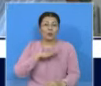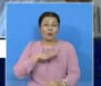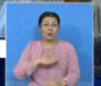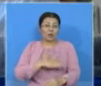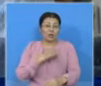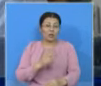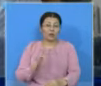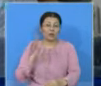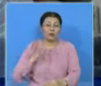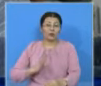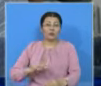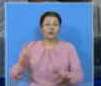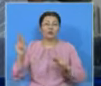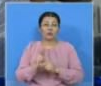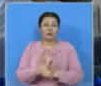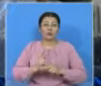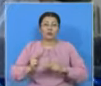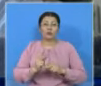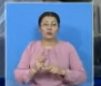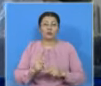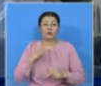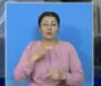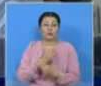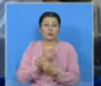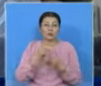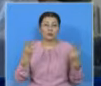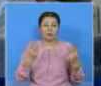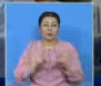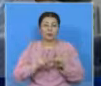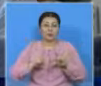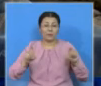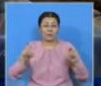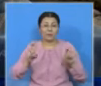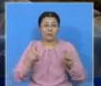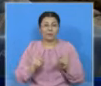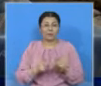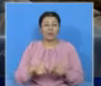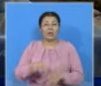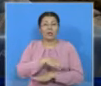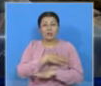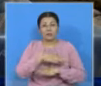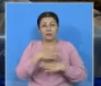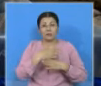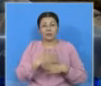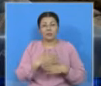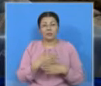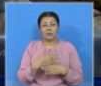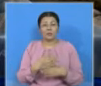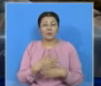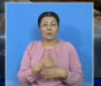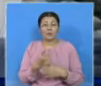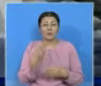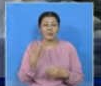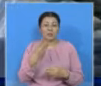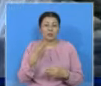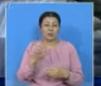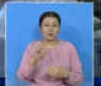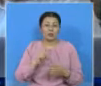күрделі жөндеу. Өздеріңіз жа көргенде мектептің қасбеті, спорт зал, 1-ші, 2-ші, 3-ші қабат